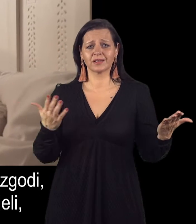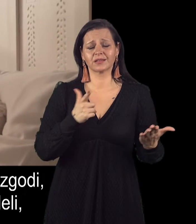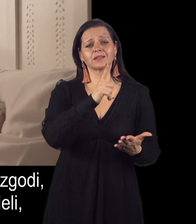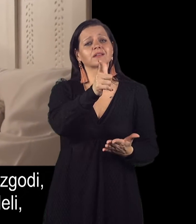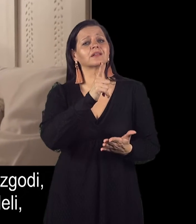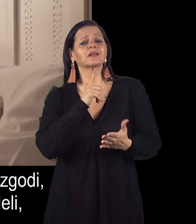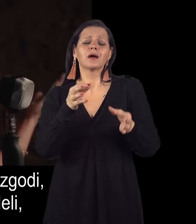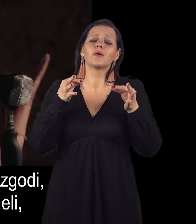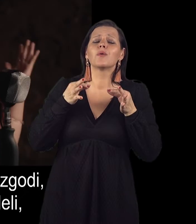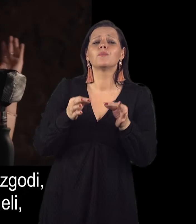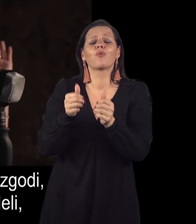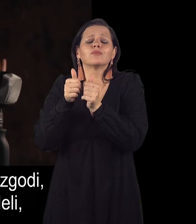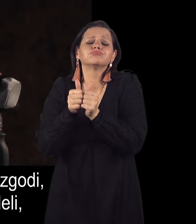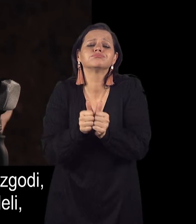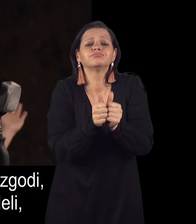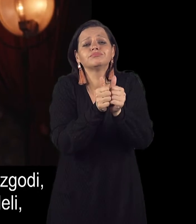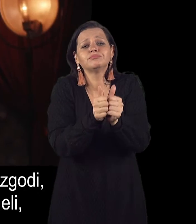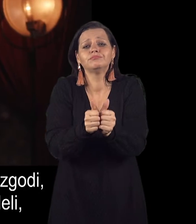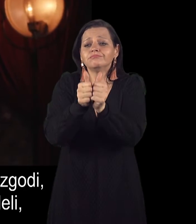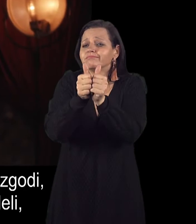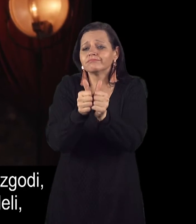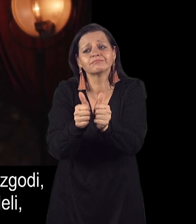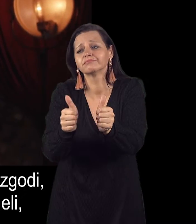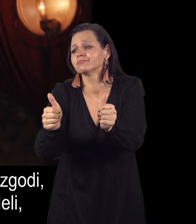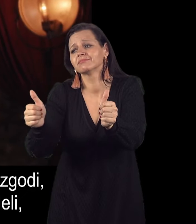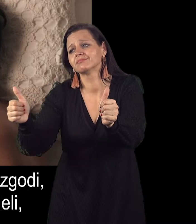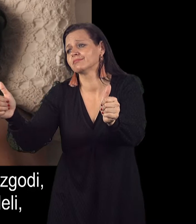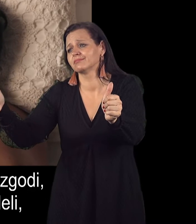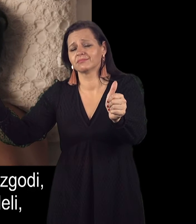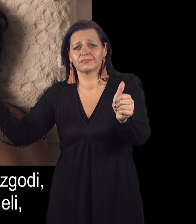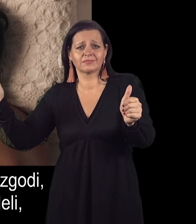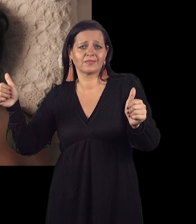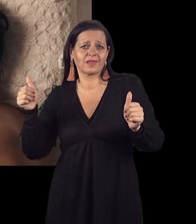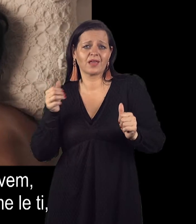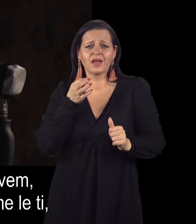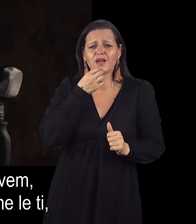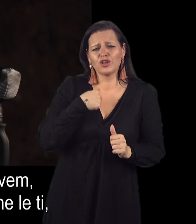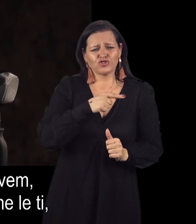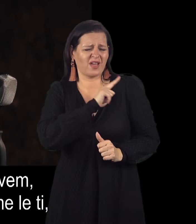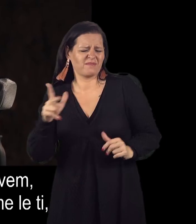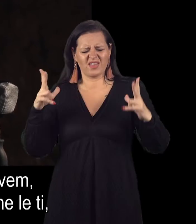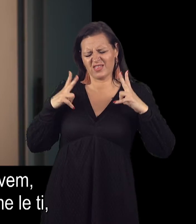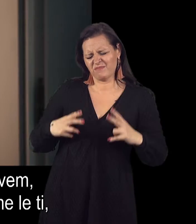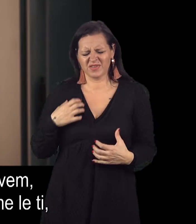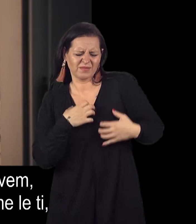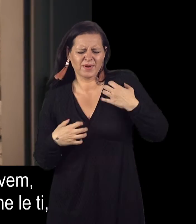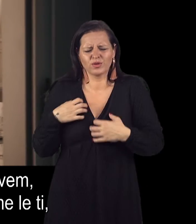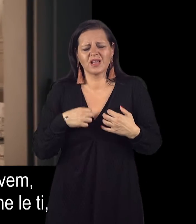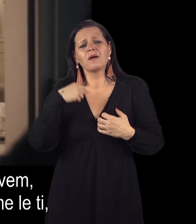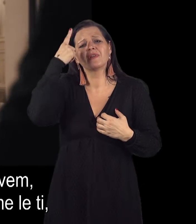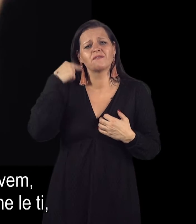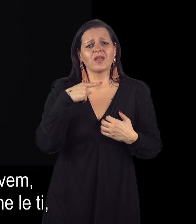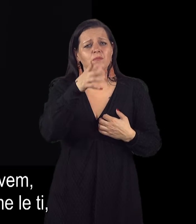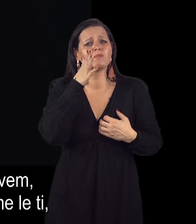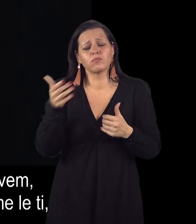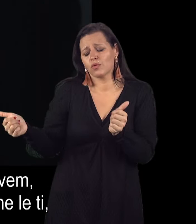zgodi, da pot med nama se razdeli, če me nemir